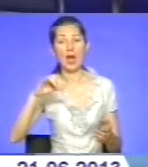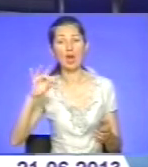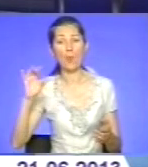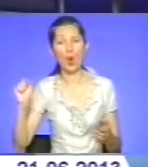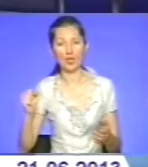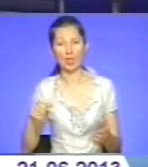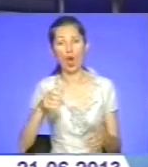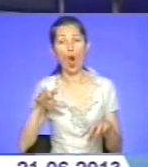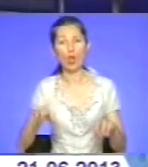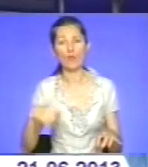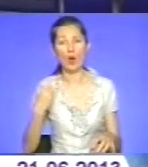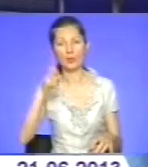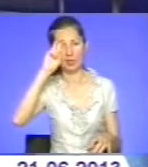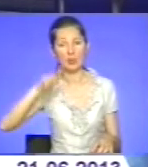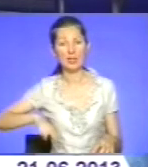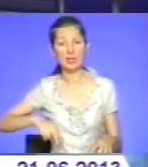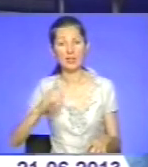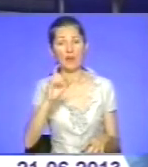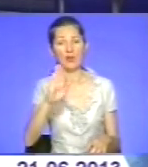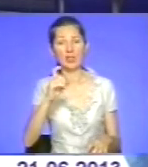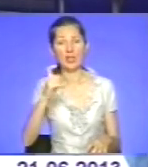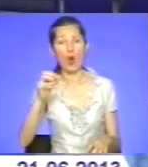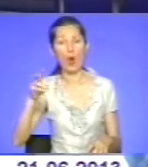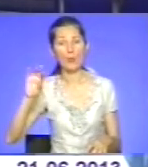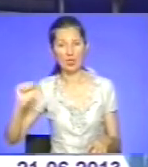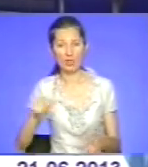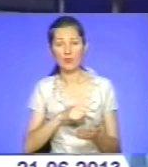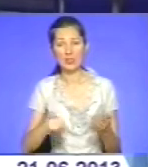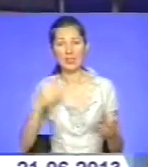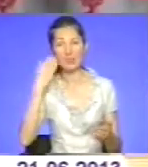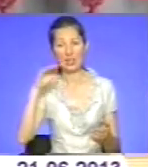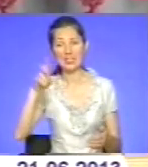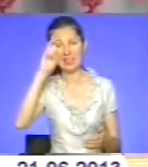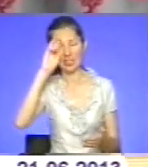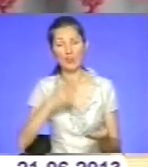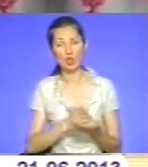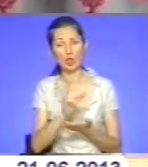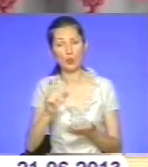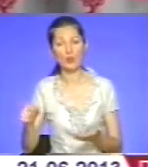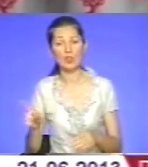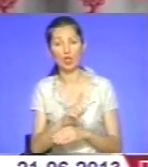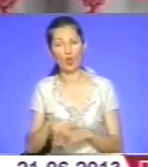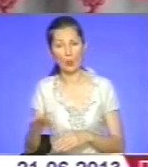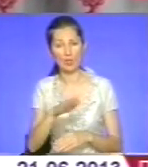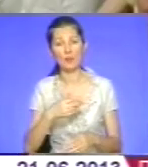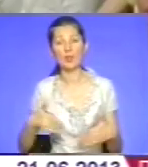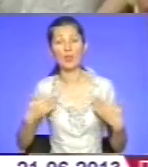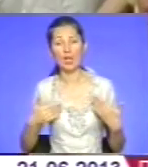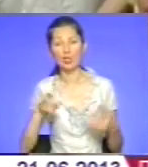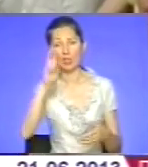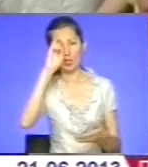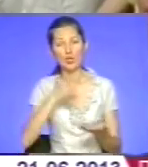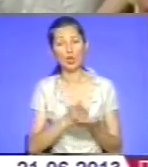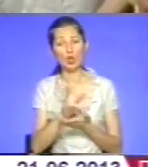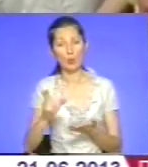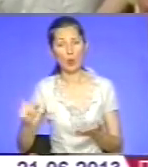Хоптян відзначив кращих державних службовців Тернопільщини. Вітаючи державних службовців нашого краю, Валентин